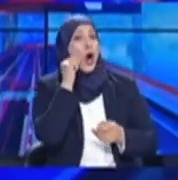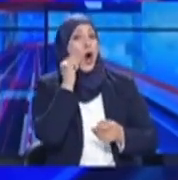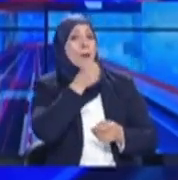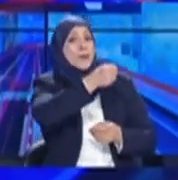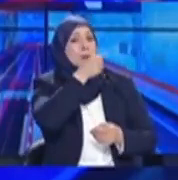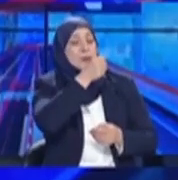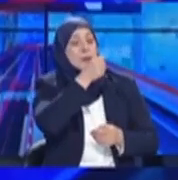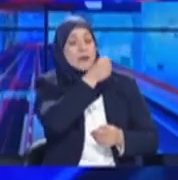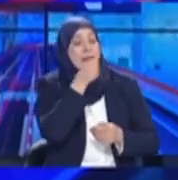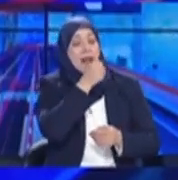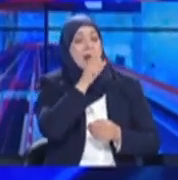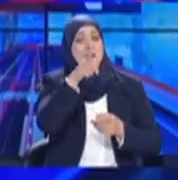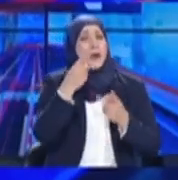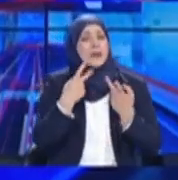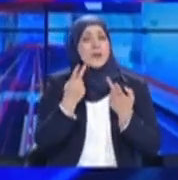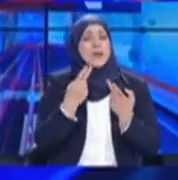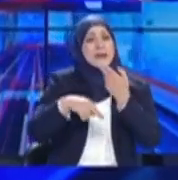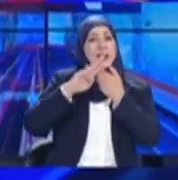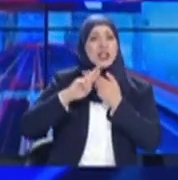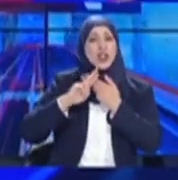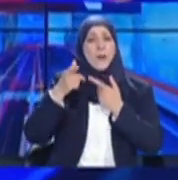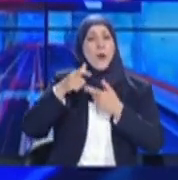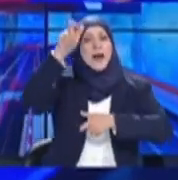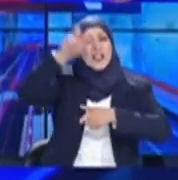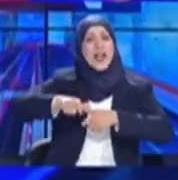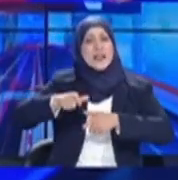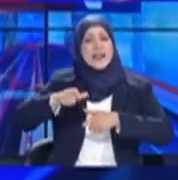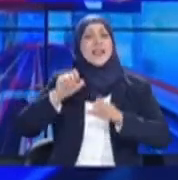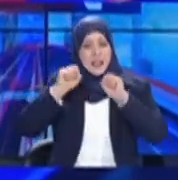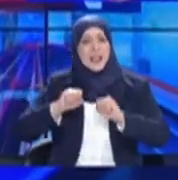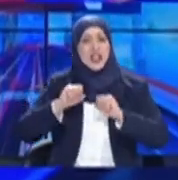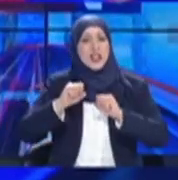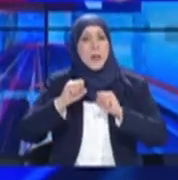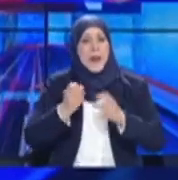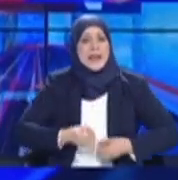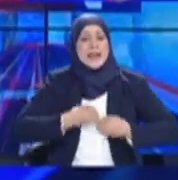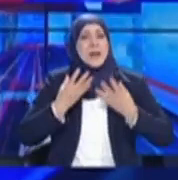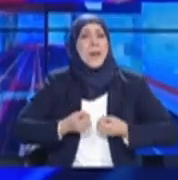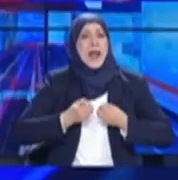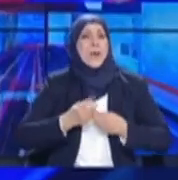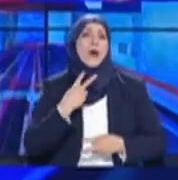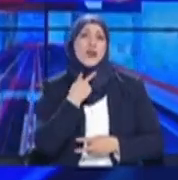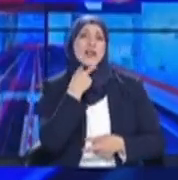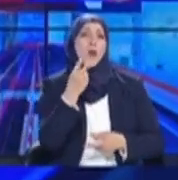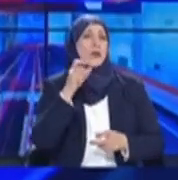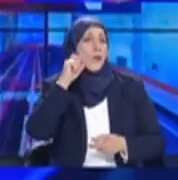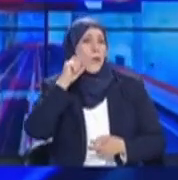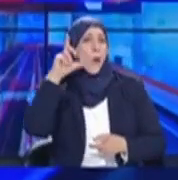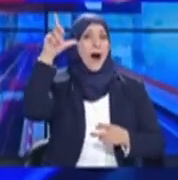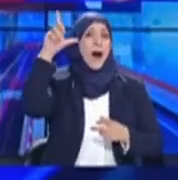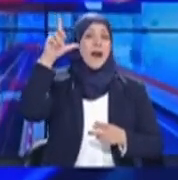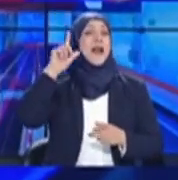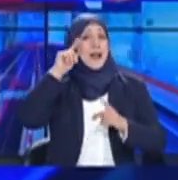بتقول انه هي رده فعل صوتيه جسديه اذا كان حك لمسه جماليه على هذا التعبير